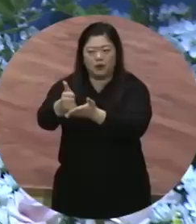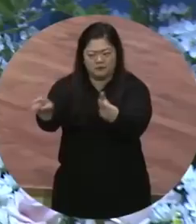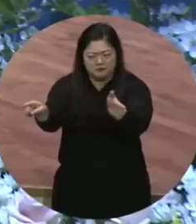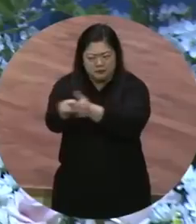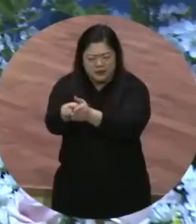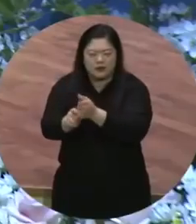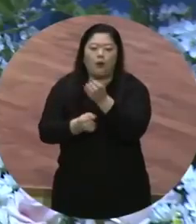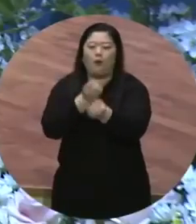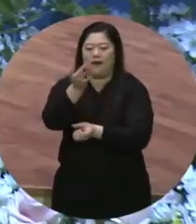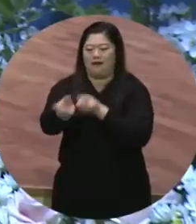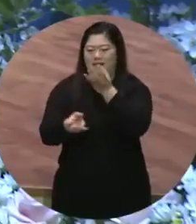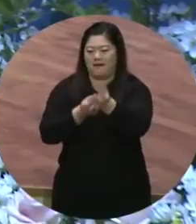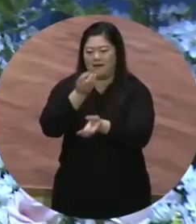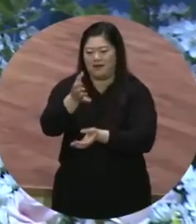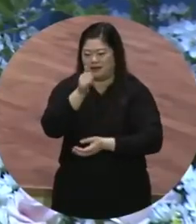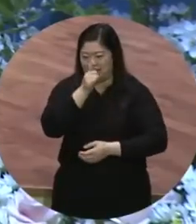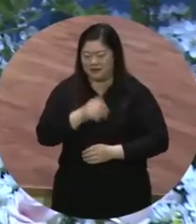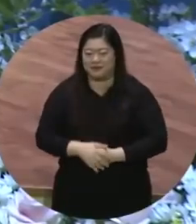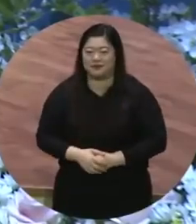됩니다.